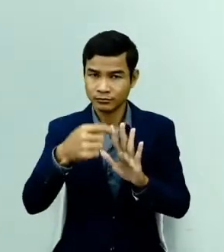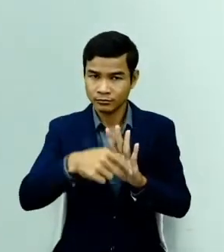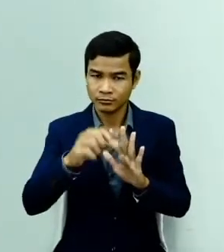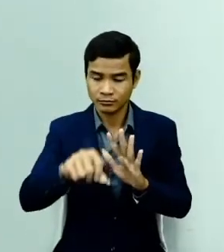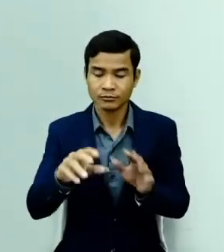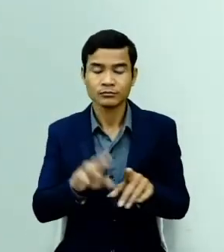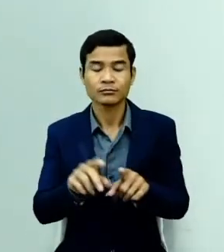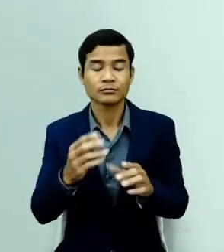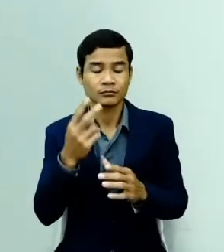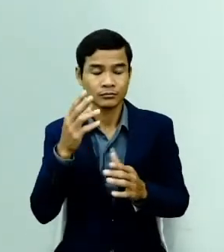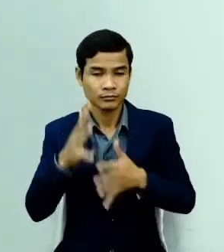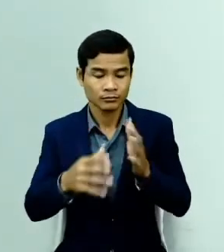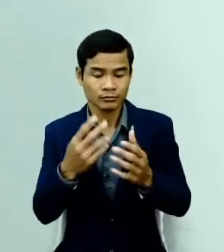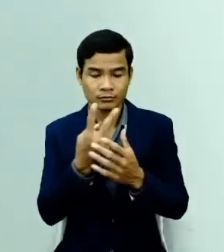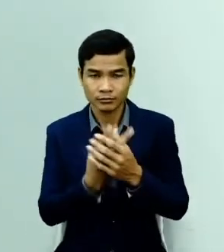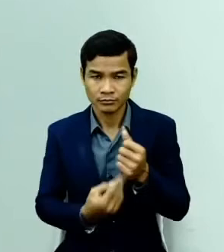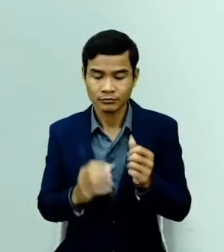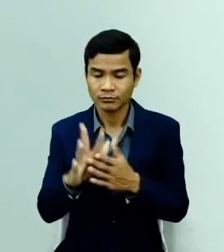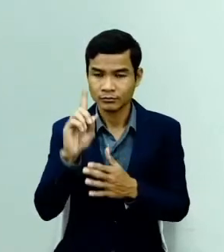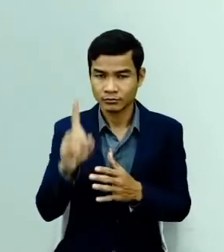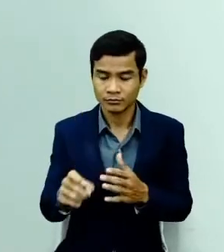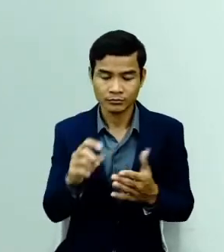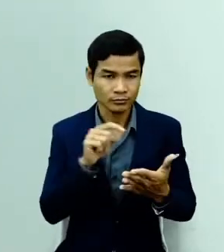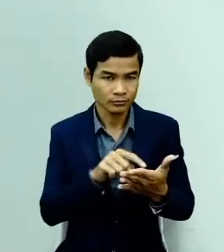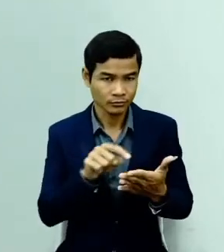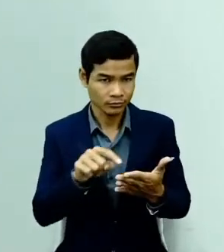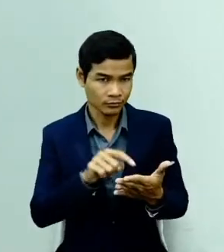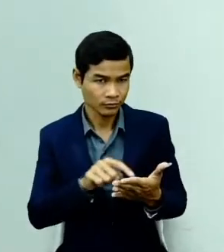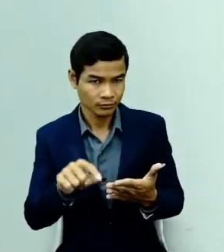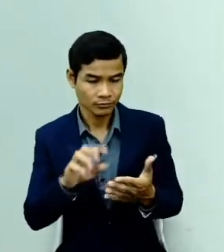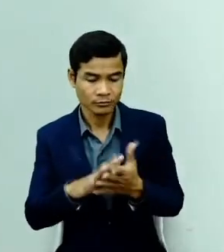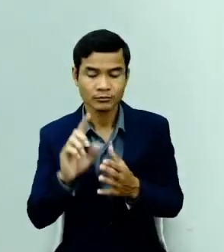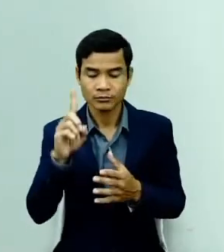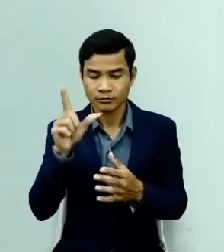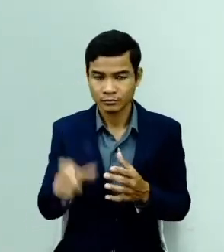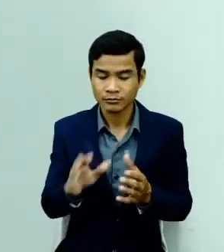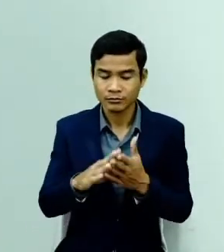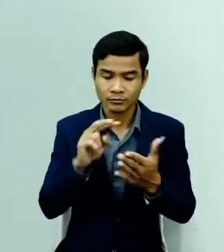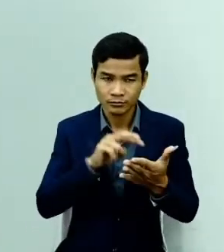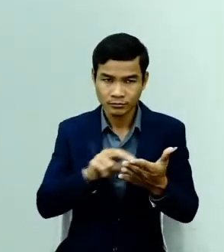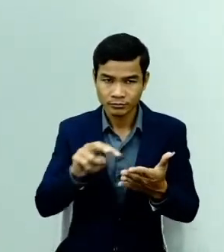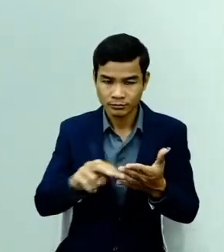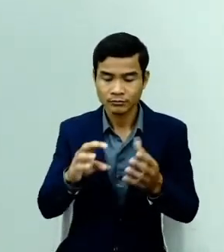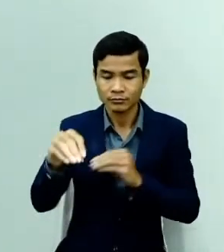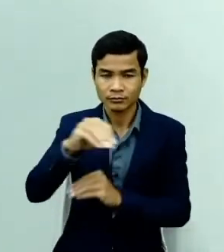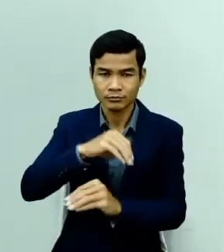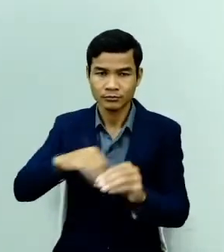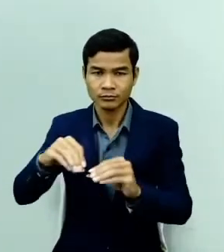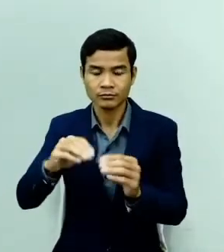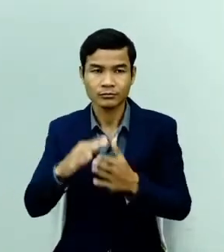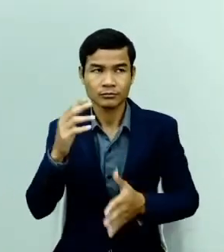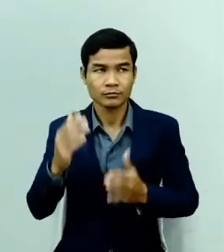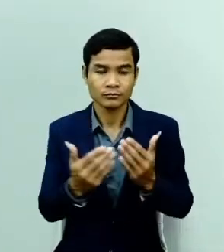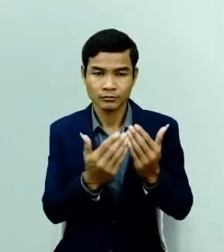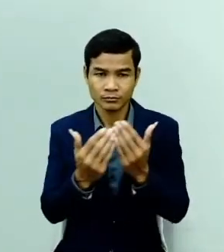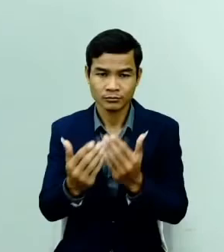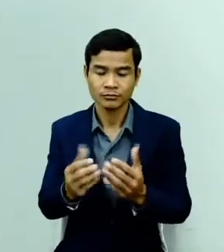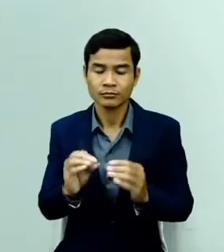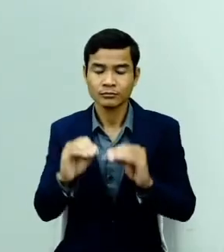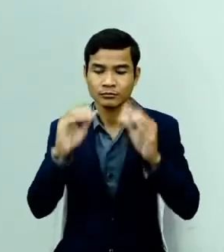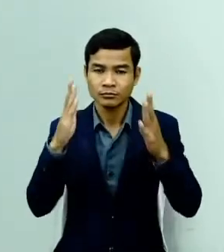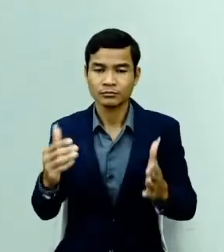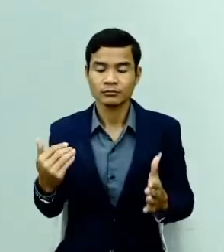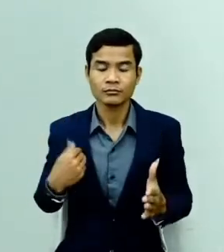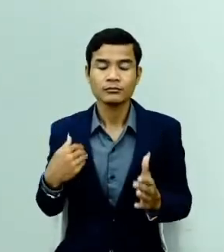យើងអានជាដៃគូដោយម្នាក់ជាអ្នកចង្អុលម្នាក់ទៀតជាអ្នកអានហើយបដូរវិញគ្នាអានម្ដងម្នាក់ចាអ្នកគ្រូក៏មានការអានព្យាង្គនៅក្